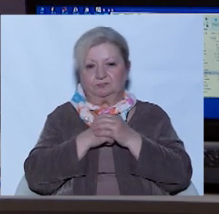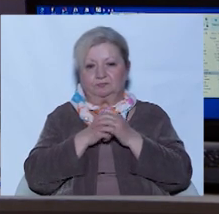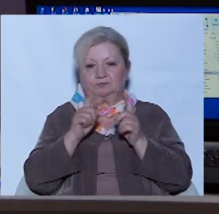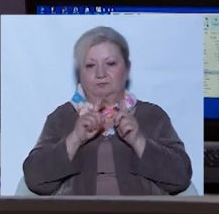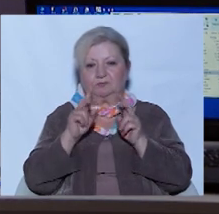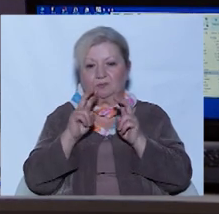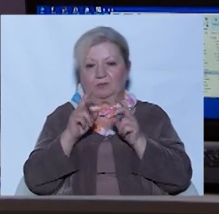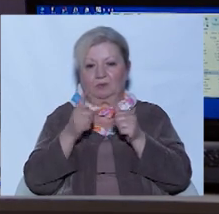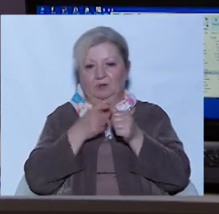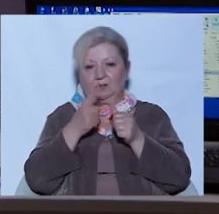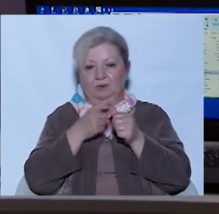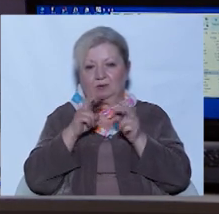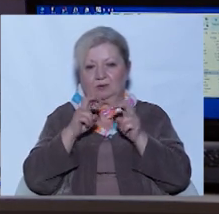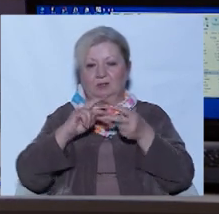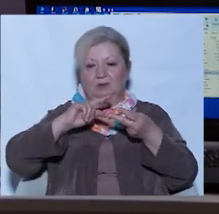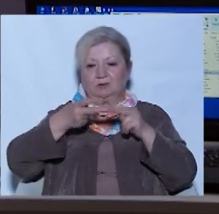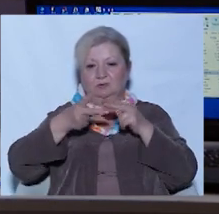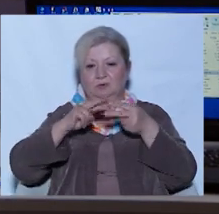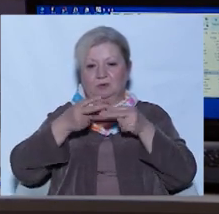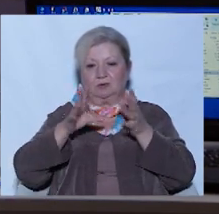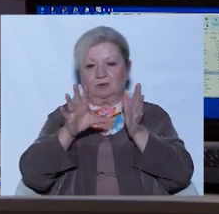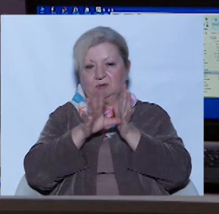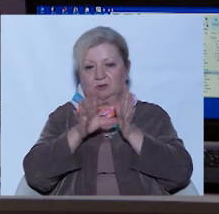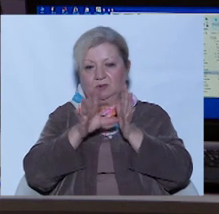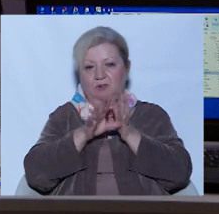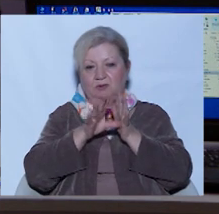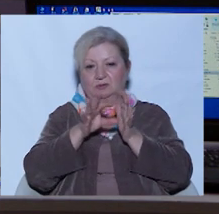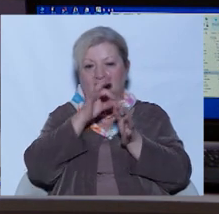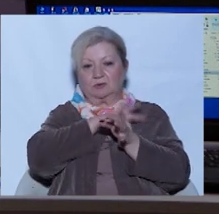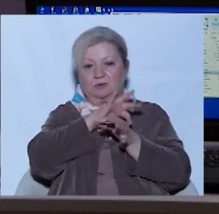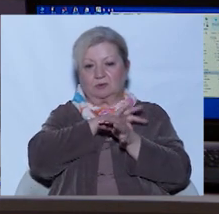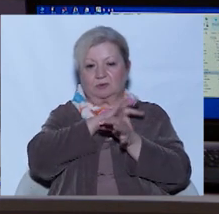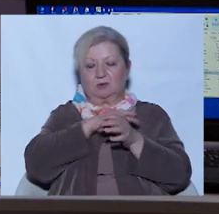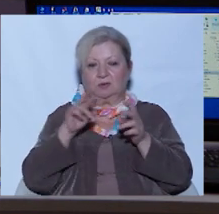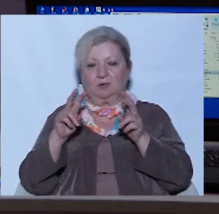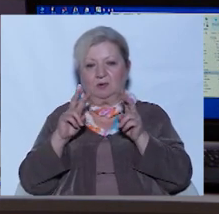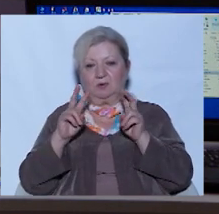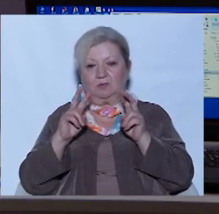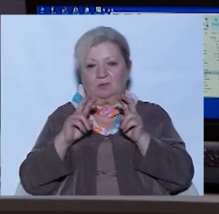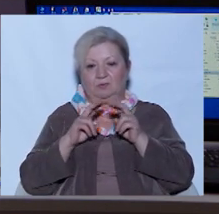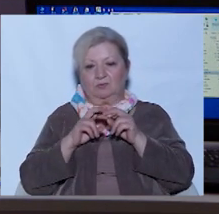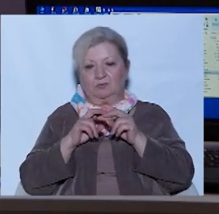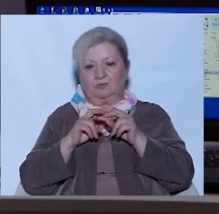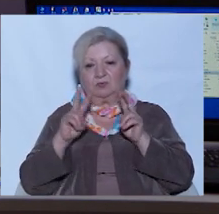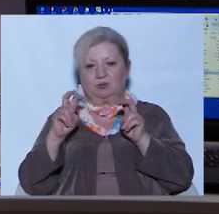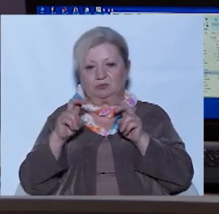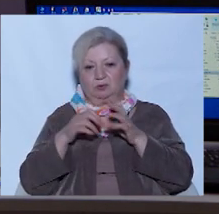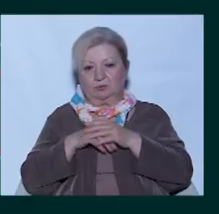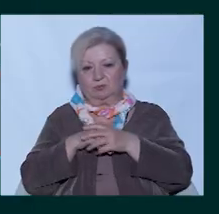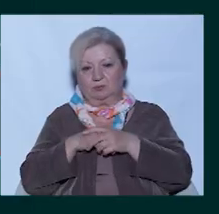რასაც ეწოდება ცვლადი დენის ეფექტური მნიშვნელობა, ანუ მოქმედი